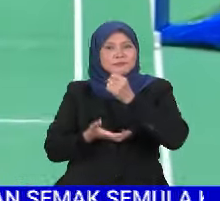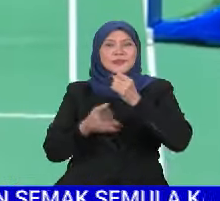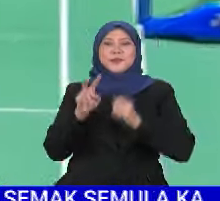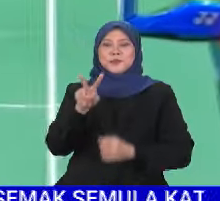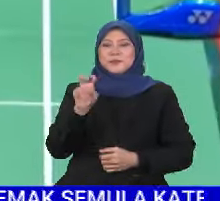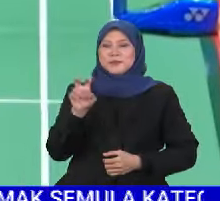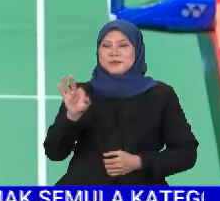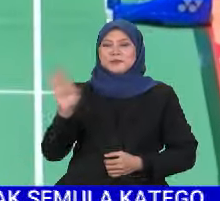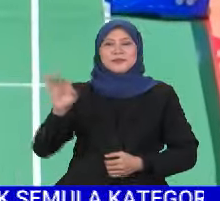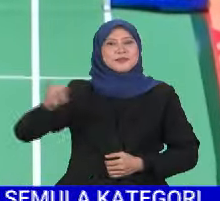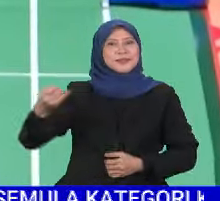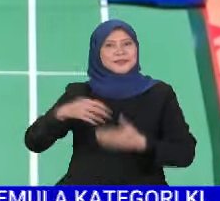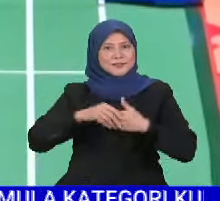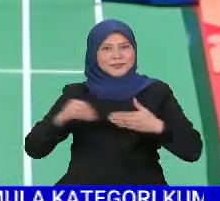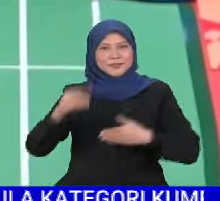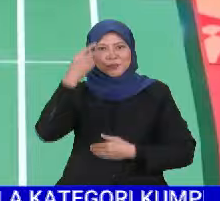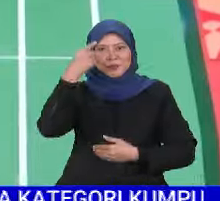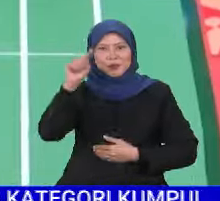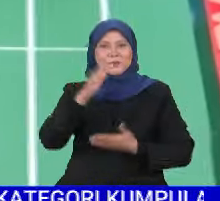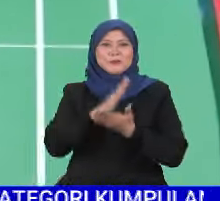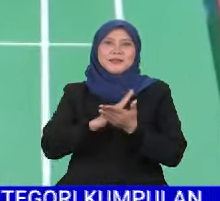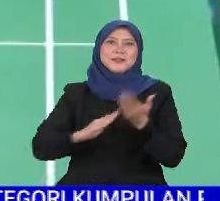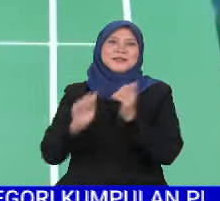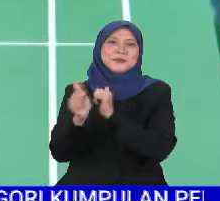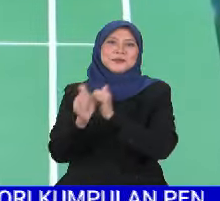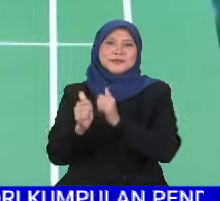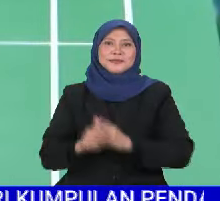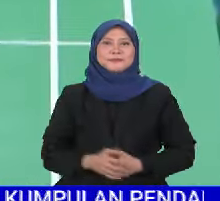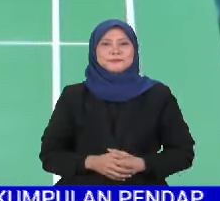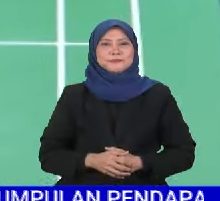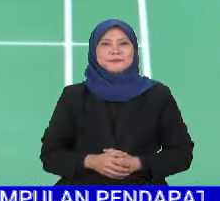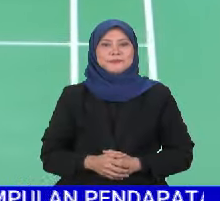299 juta Ringgit untuk sektor tersebut